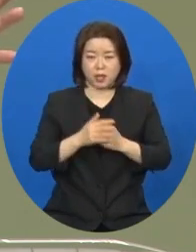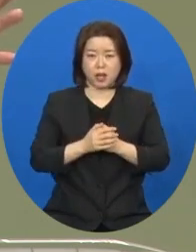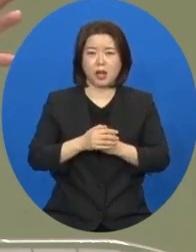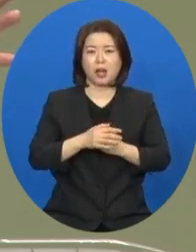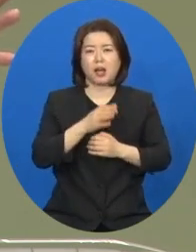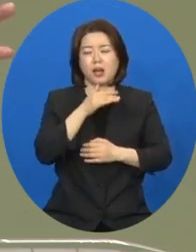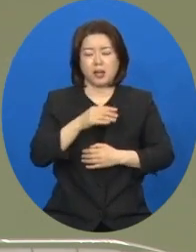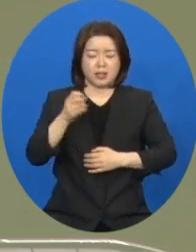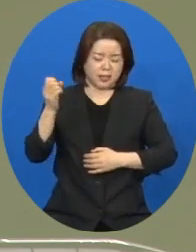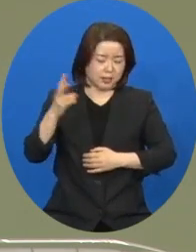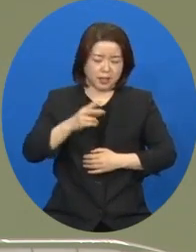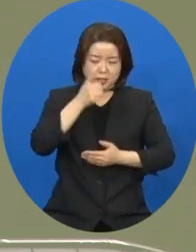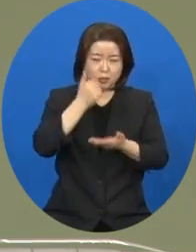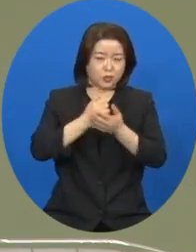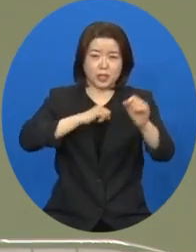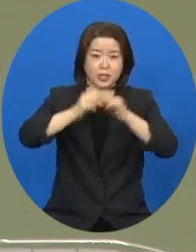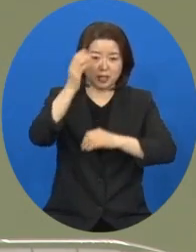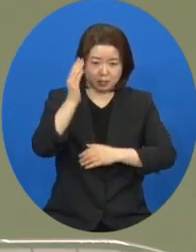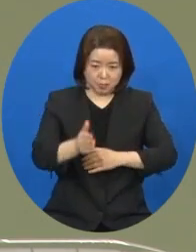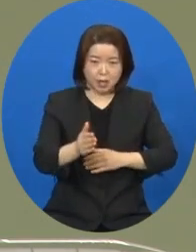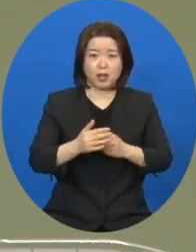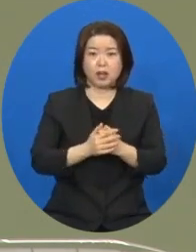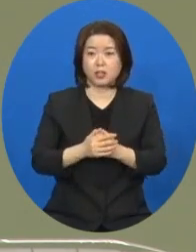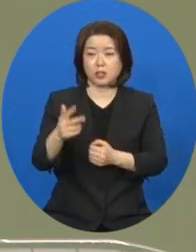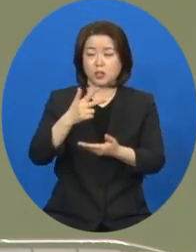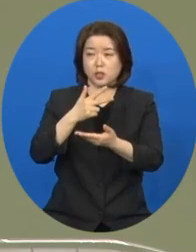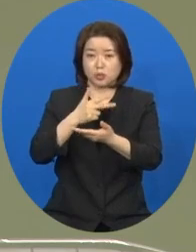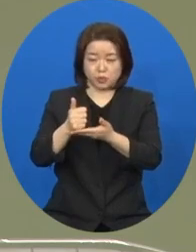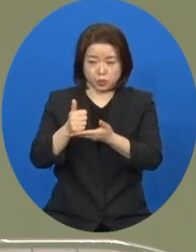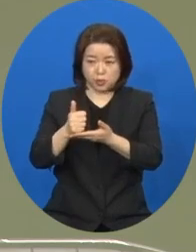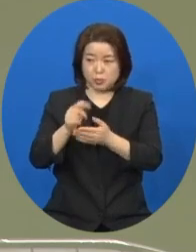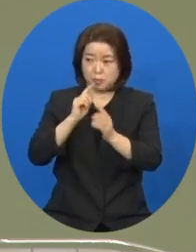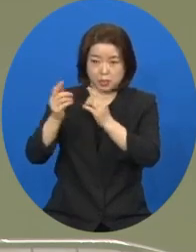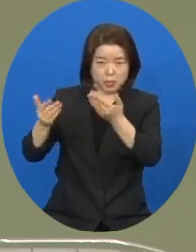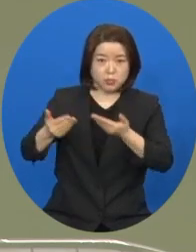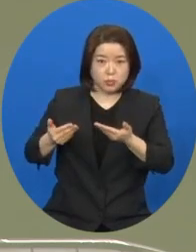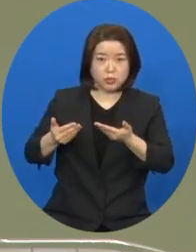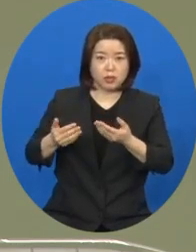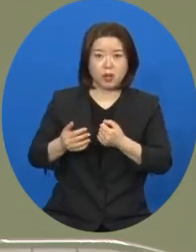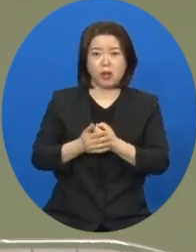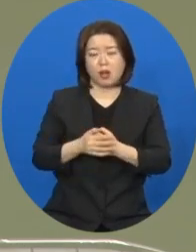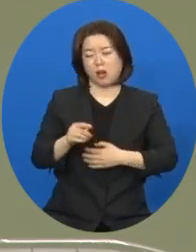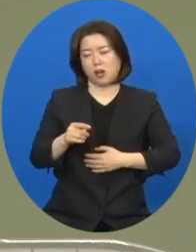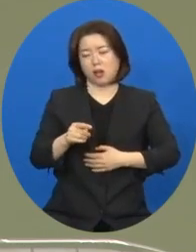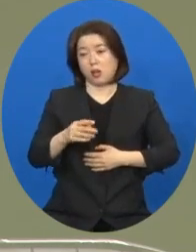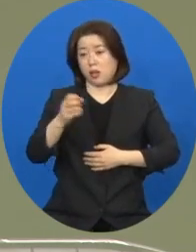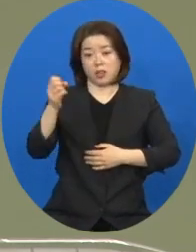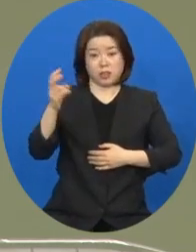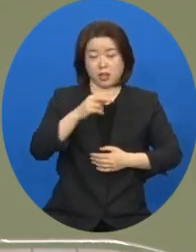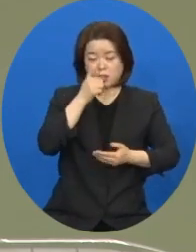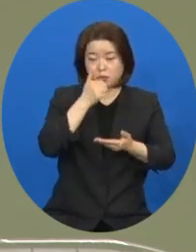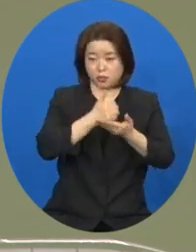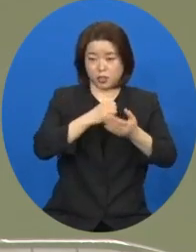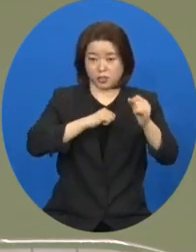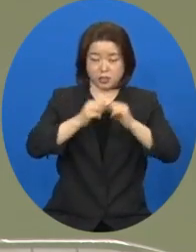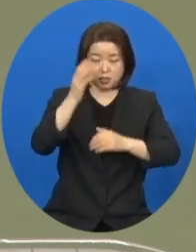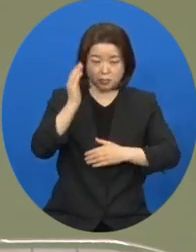마. 그냥 주님이 말씀하시는 게 아니라 다시는 죄 짓지 마. 아, 그런다고 사람이 죄를 안